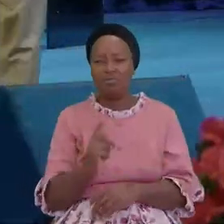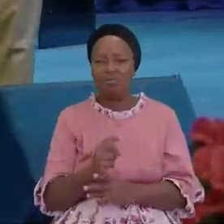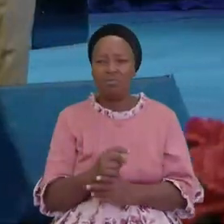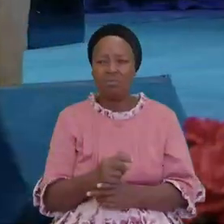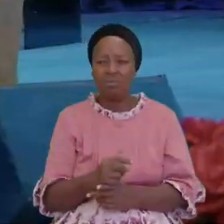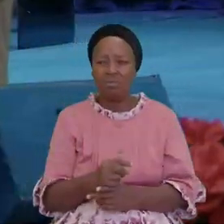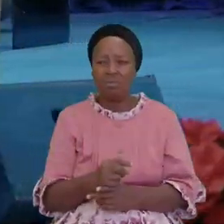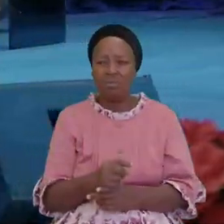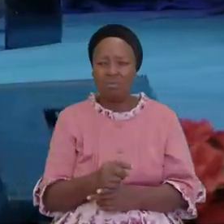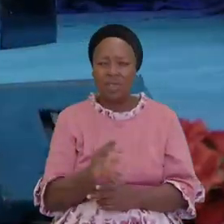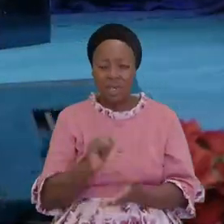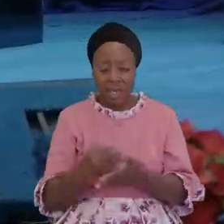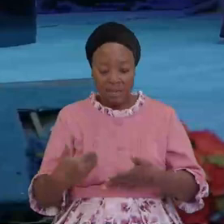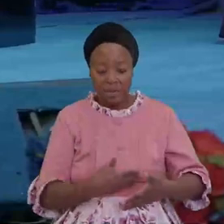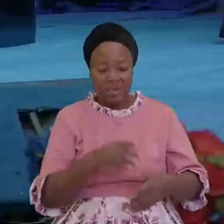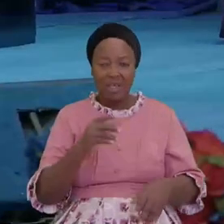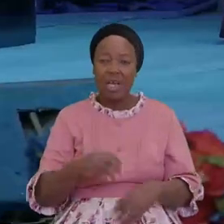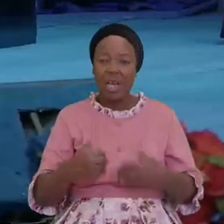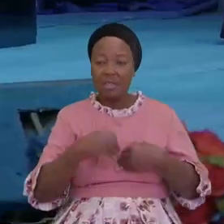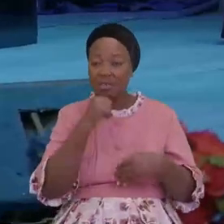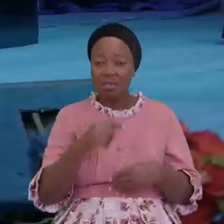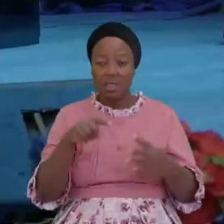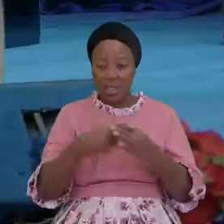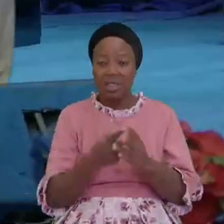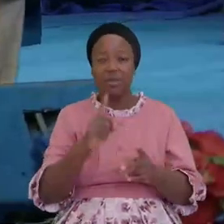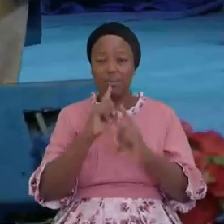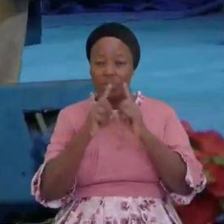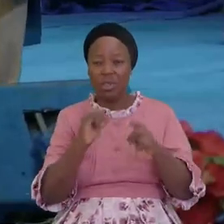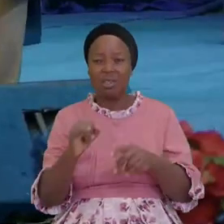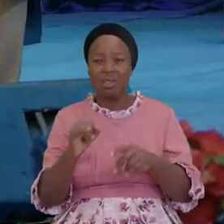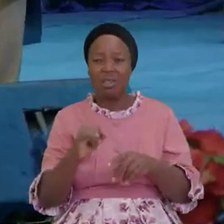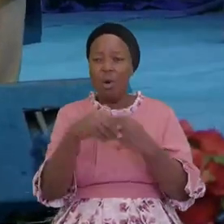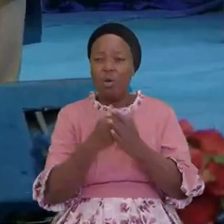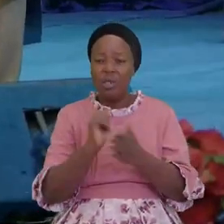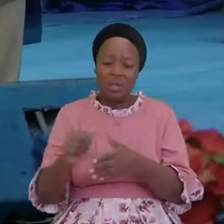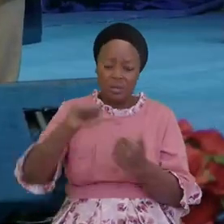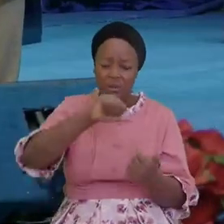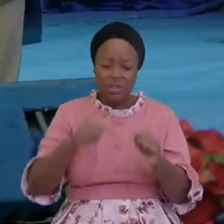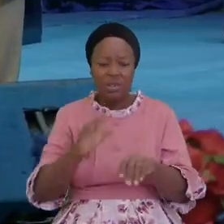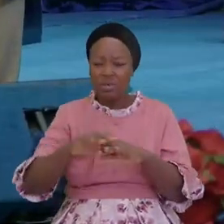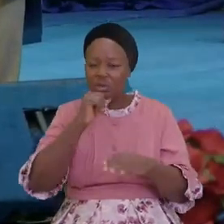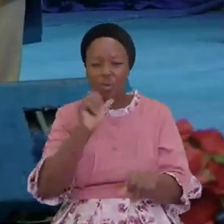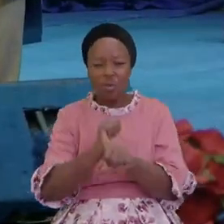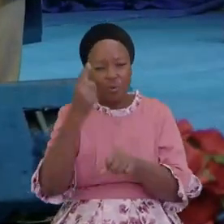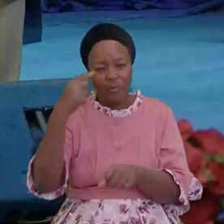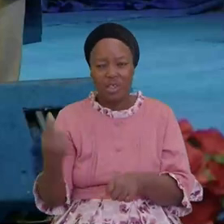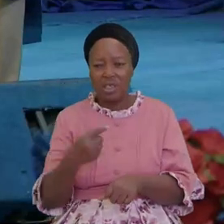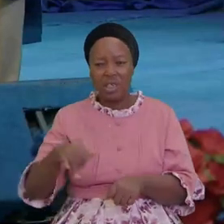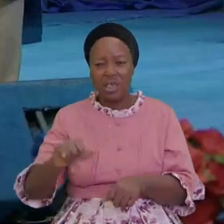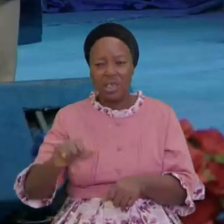Le bébé ne peut pas dire « je crois ». Il n'a même pas commencé à parler.